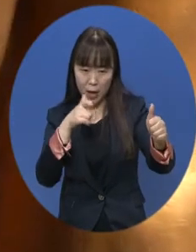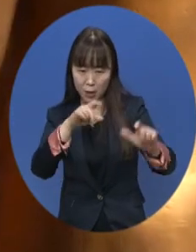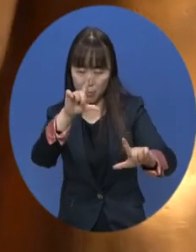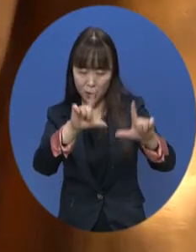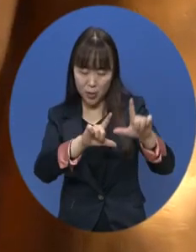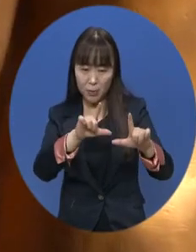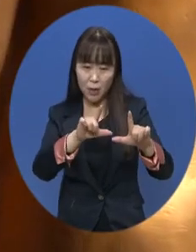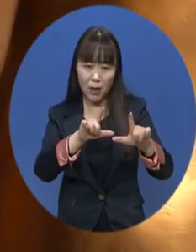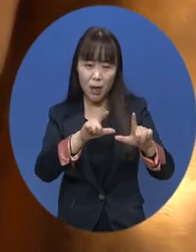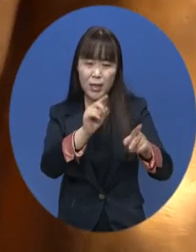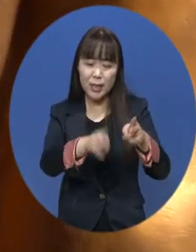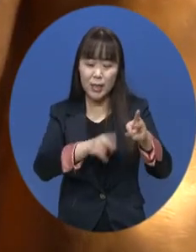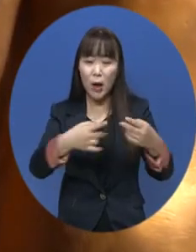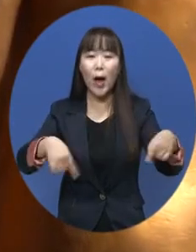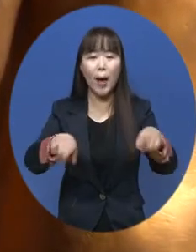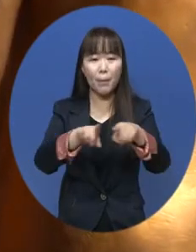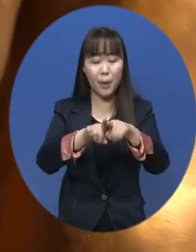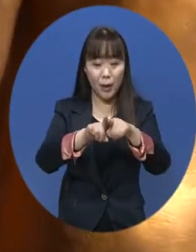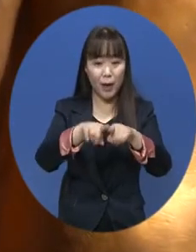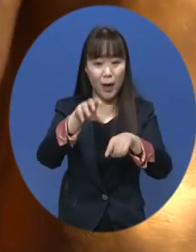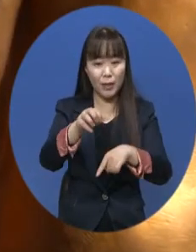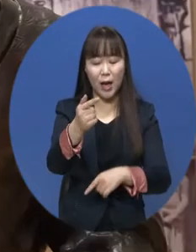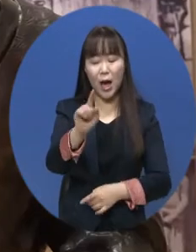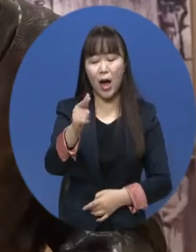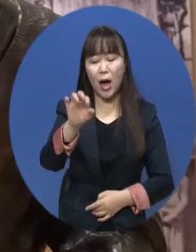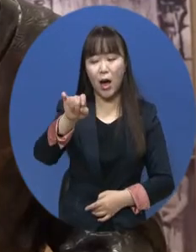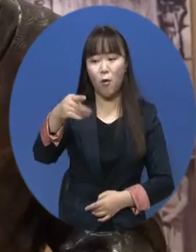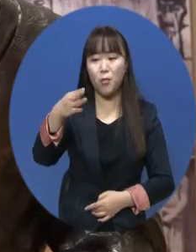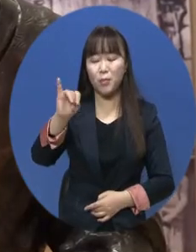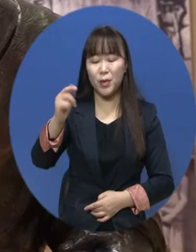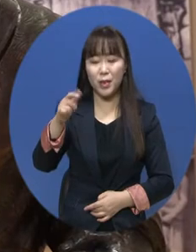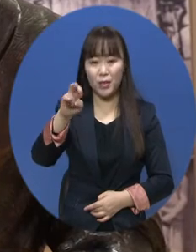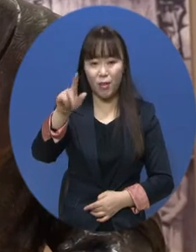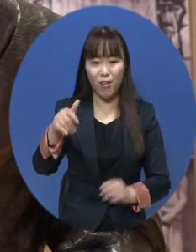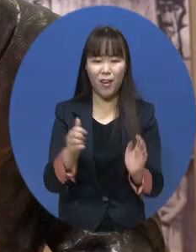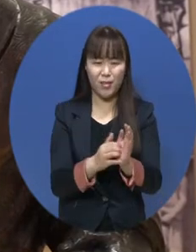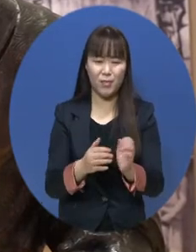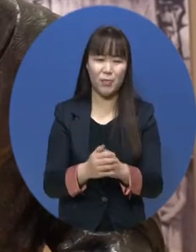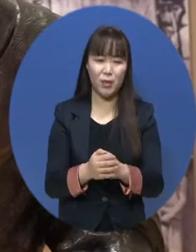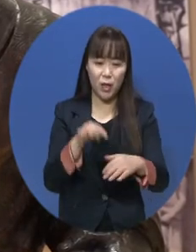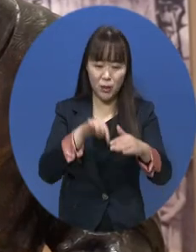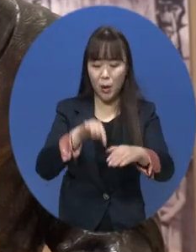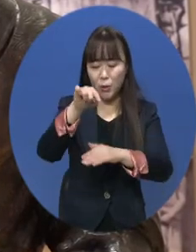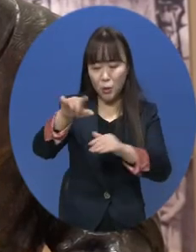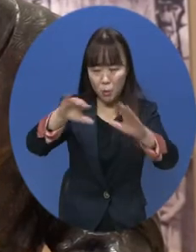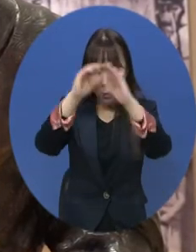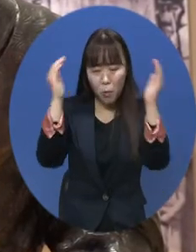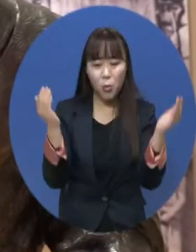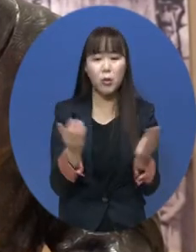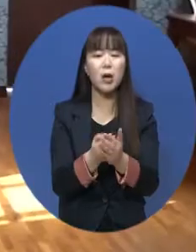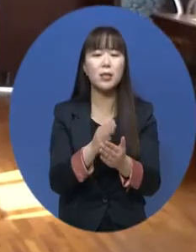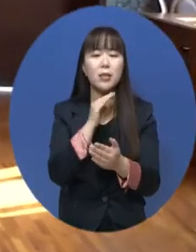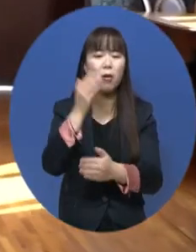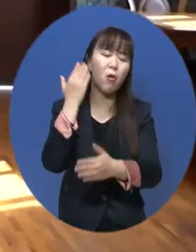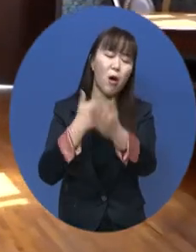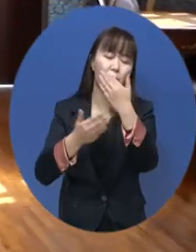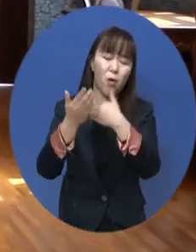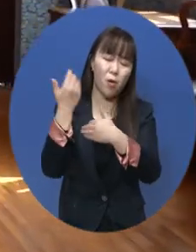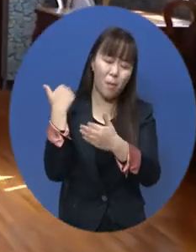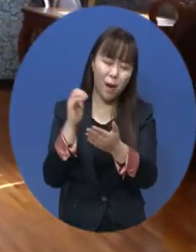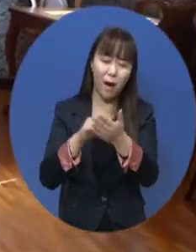당시 증기기관차와 함께 재현한 하얼빈역까지 외부뿐만 아니라 내부까지도 실제로 과거로 온